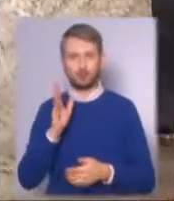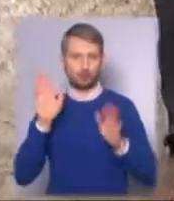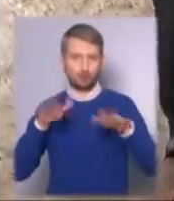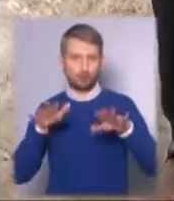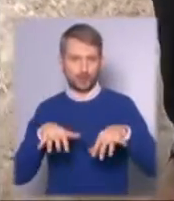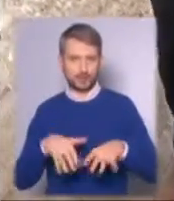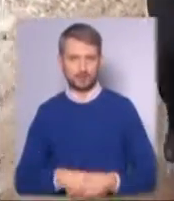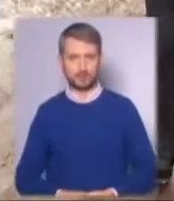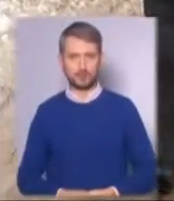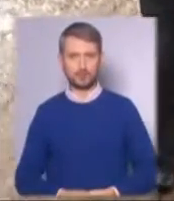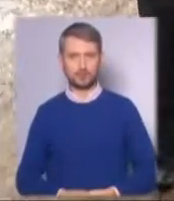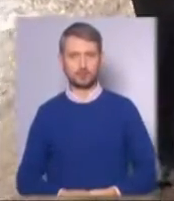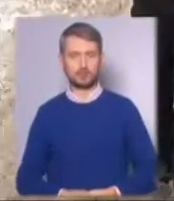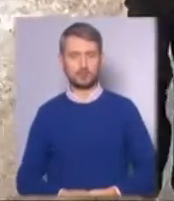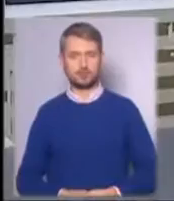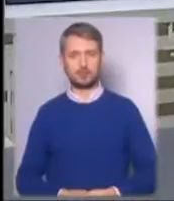Гегеля, телеканал «Київ».